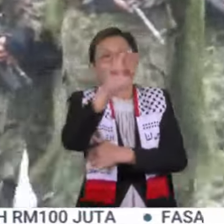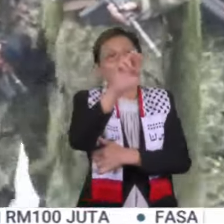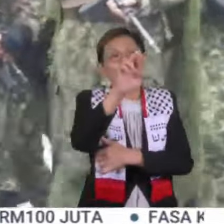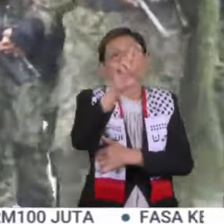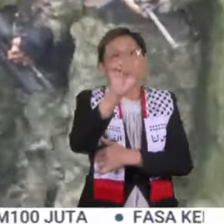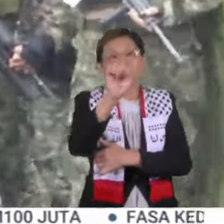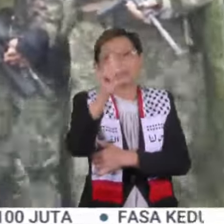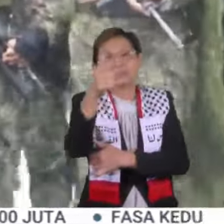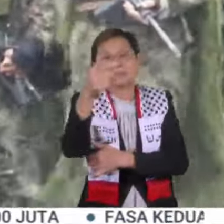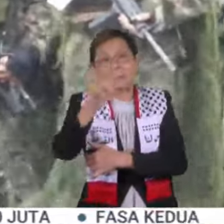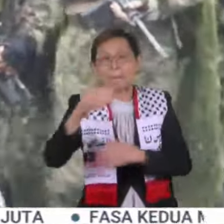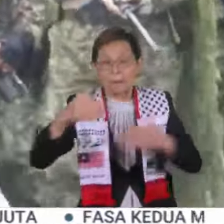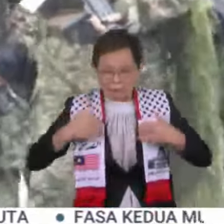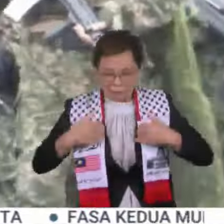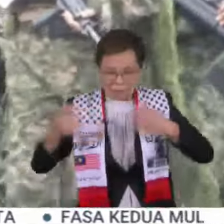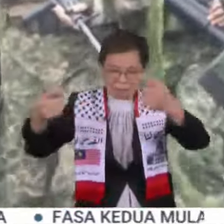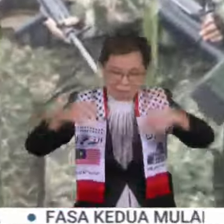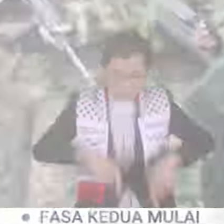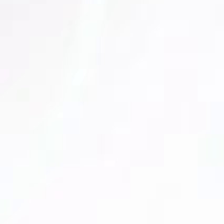turut hadir.